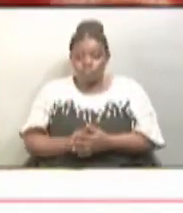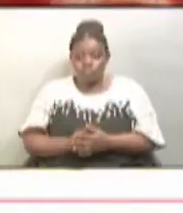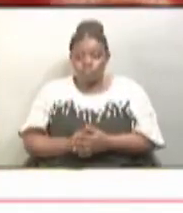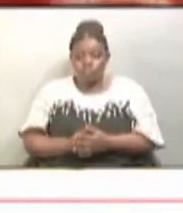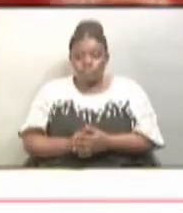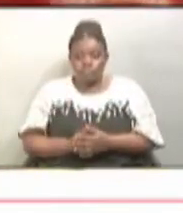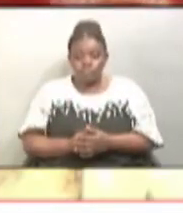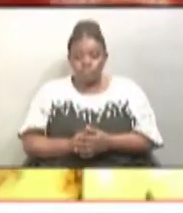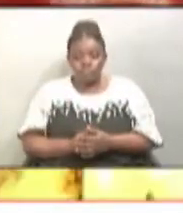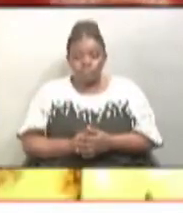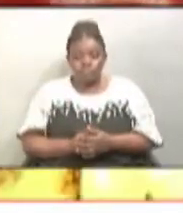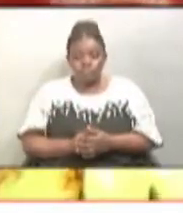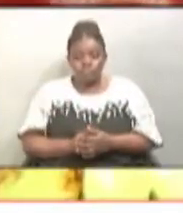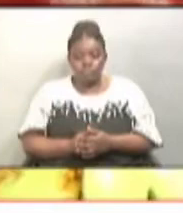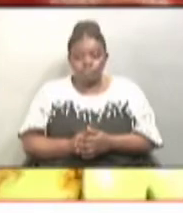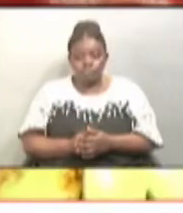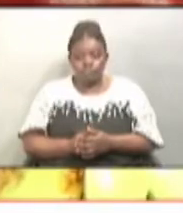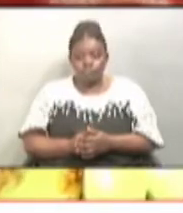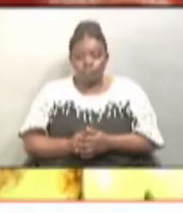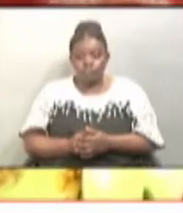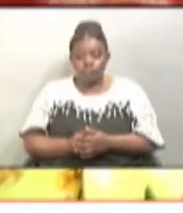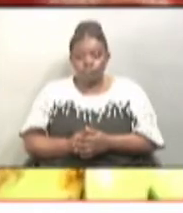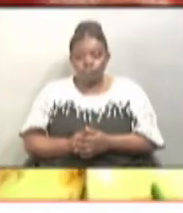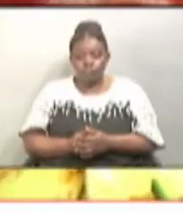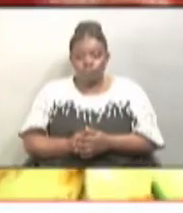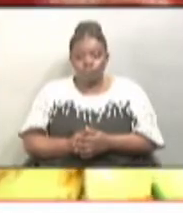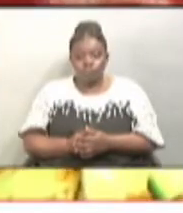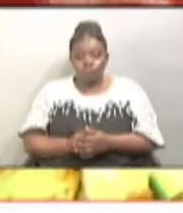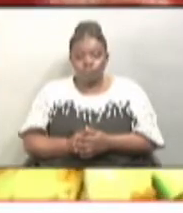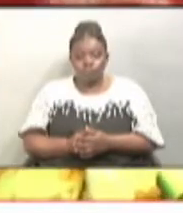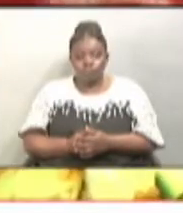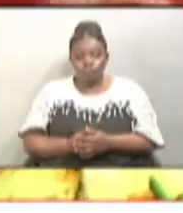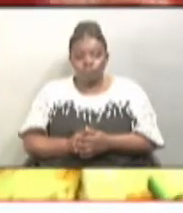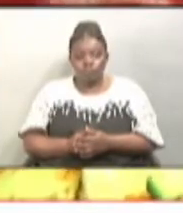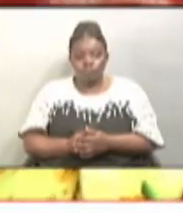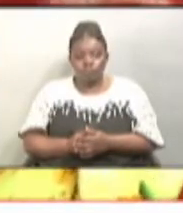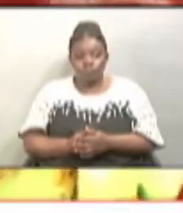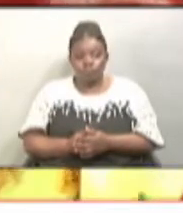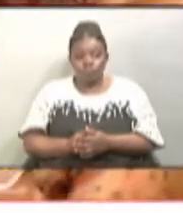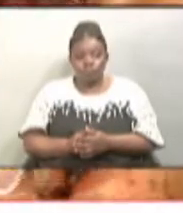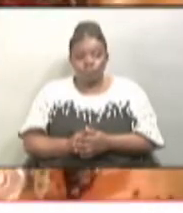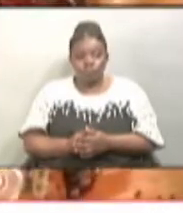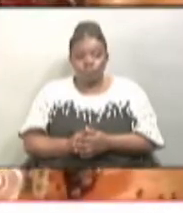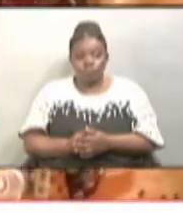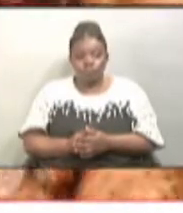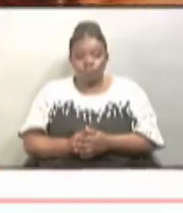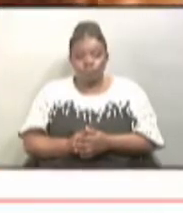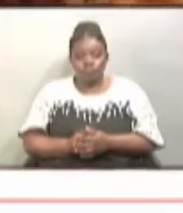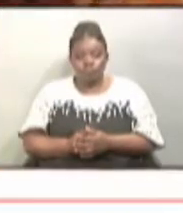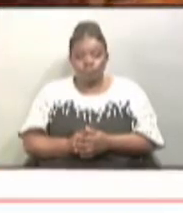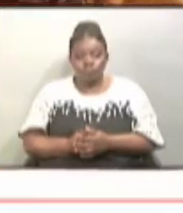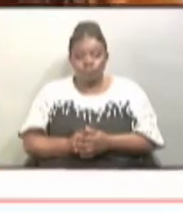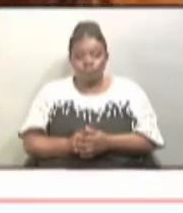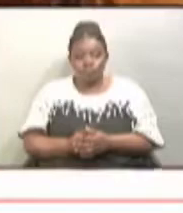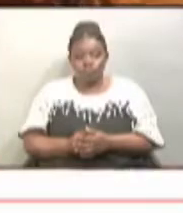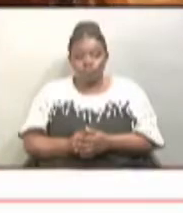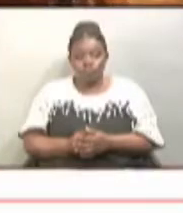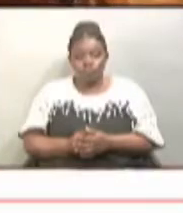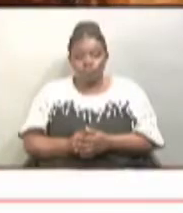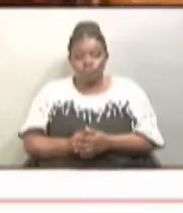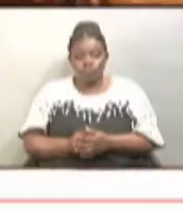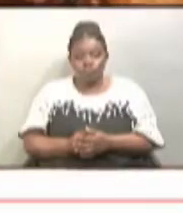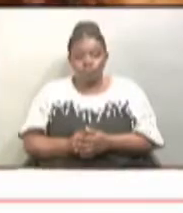wakati nga gw'oteekako owanikako naye okugyako zino emiti emirala siga gali wano era w'oteeka Ekibanyi